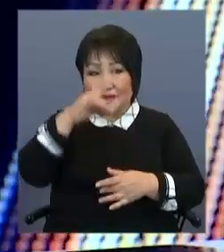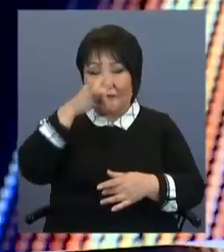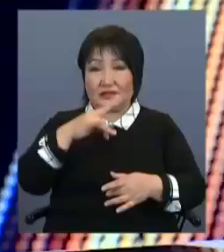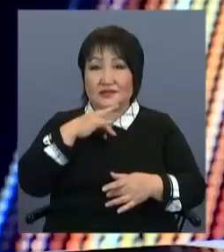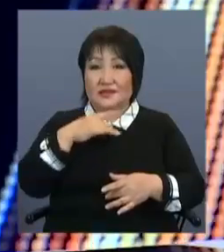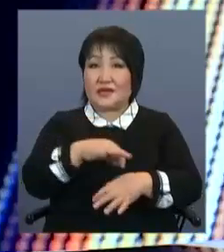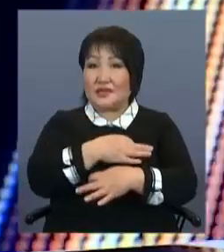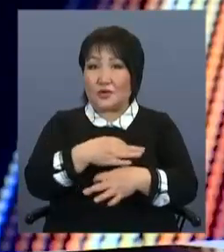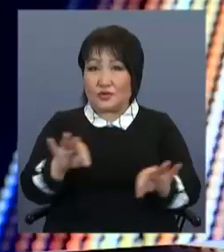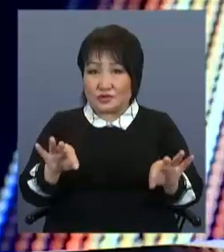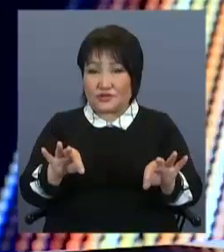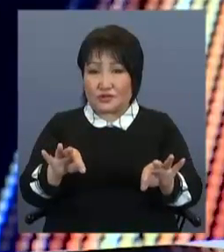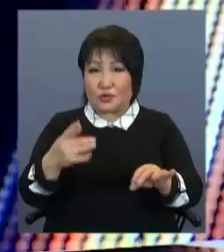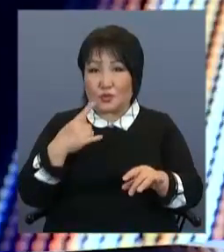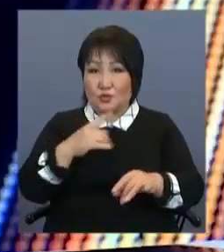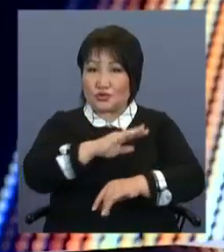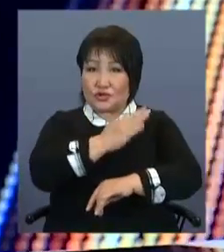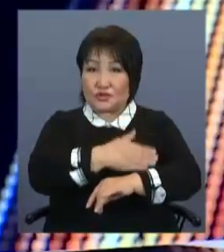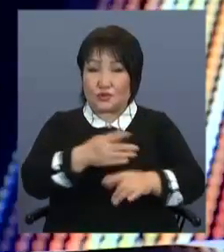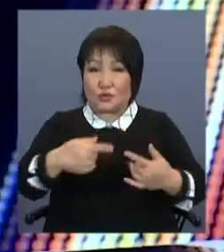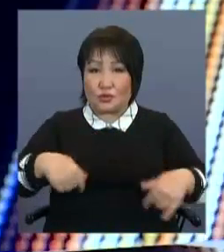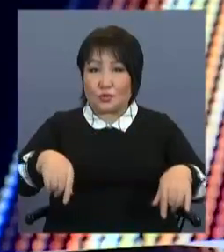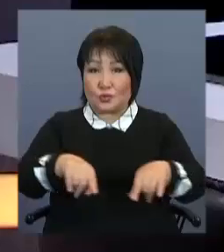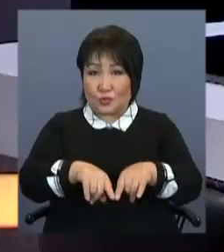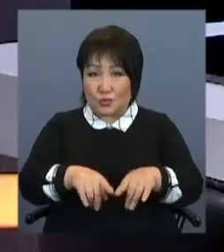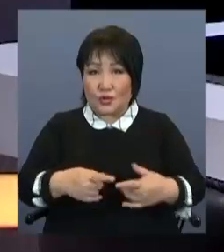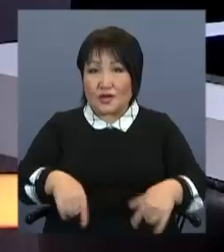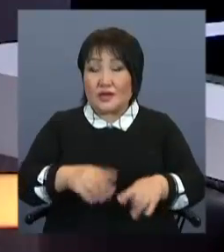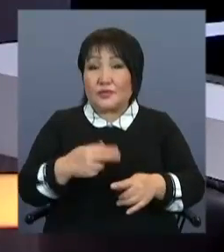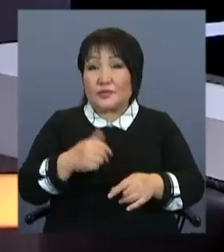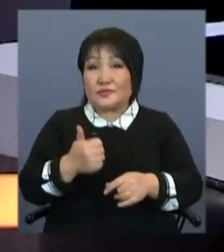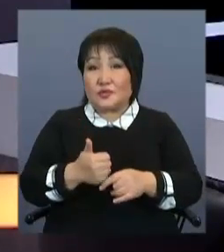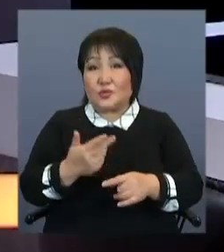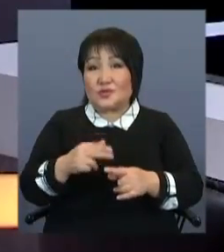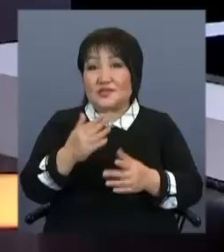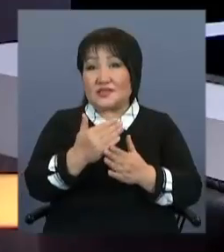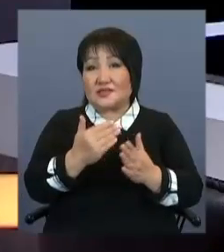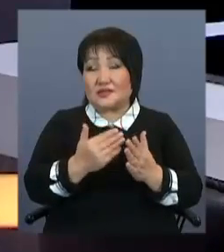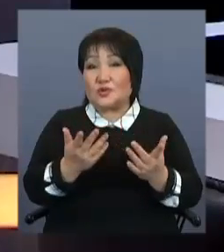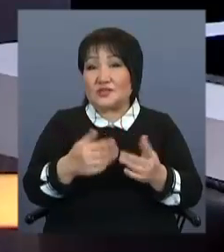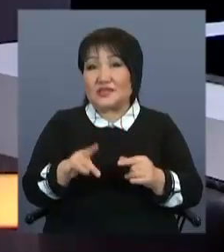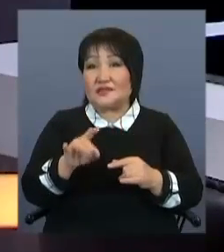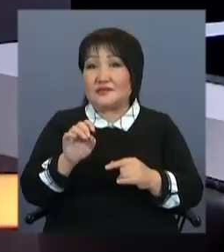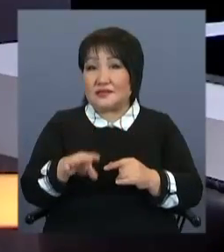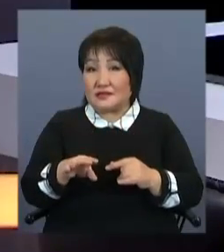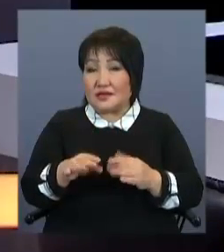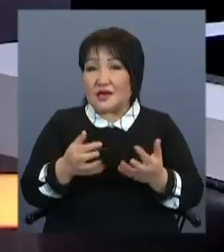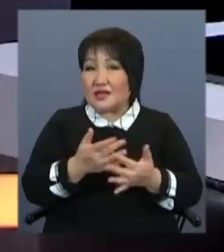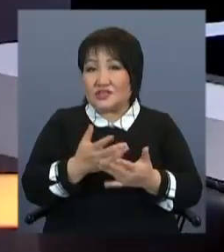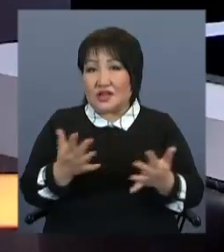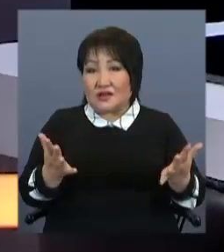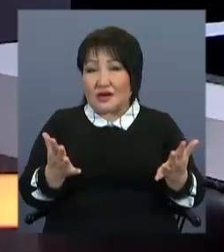күштерін құрудың басқасында болдыңыз. Осы ретте қаншалықты күрделі болды соның барлығын